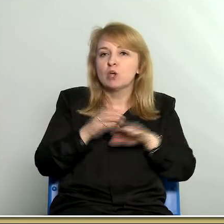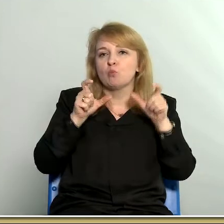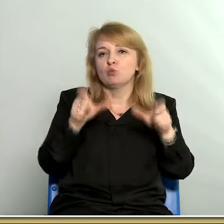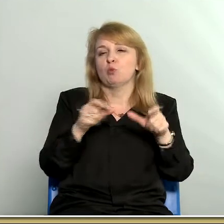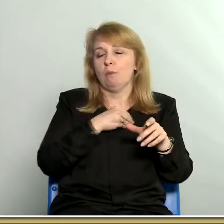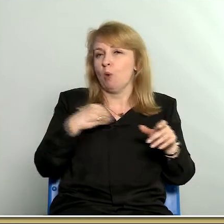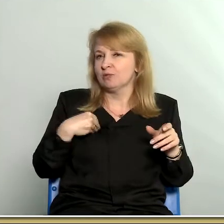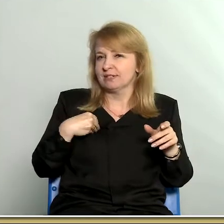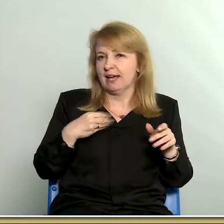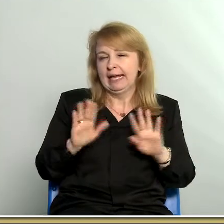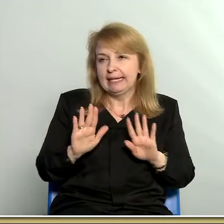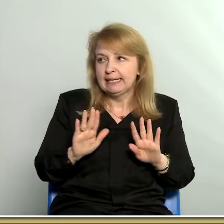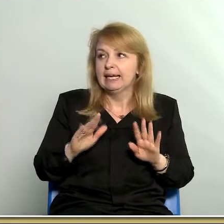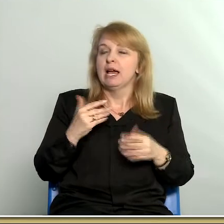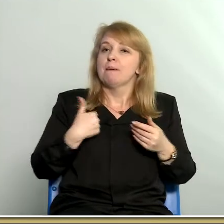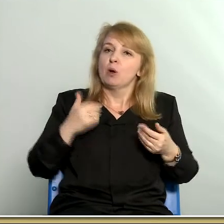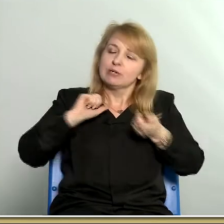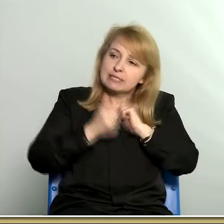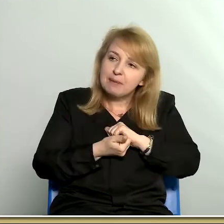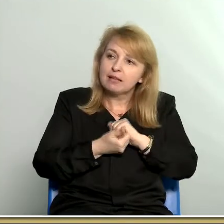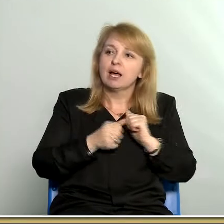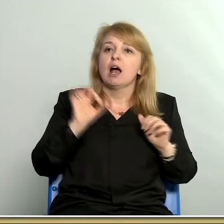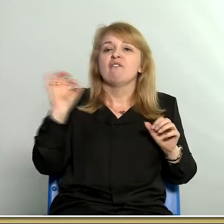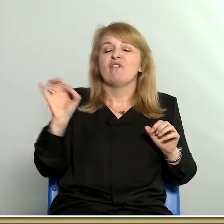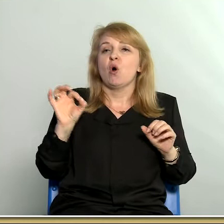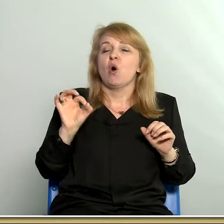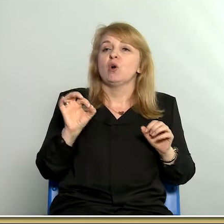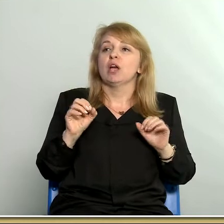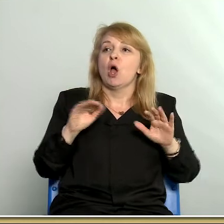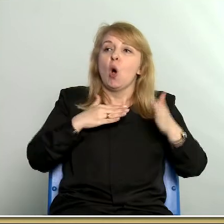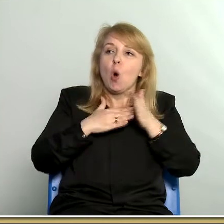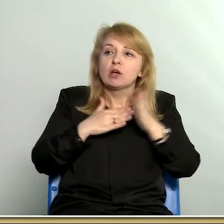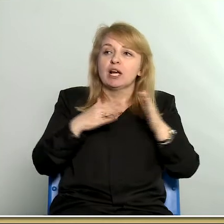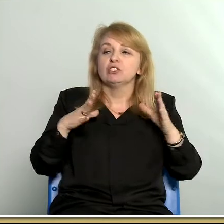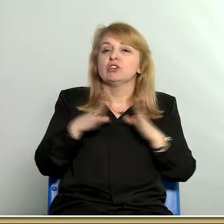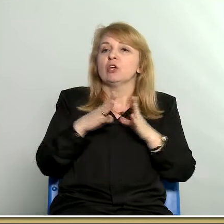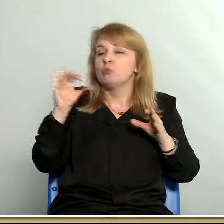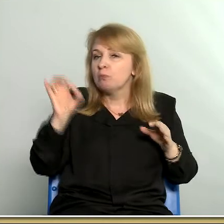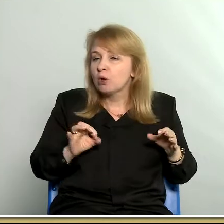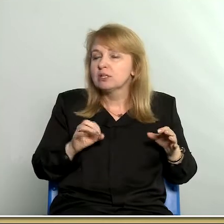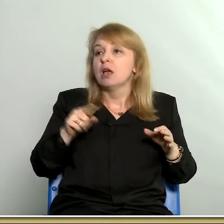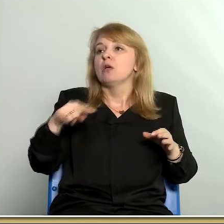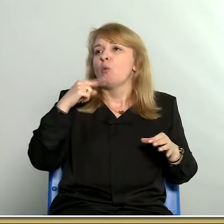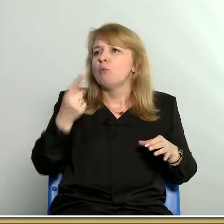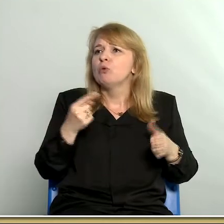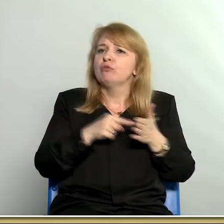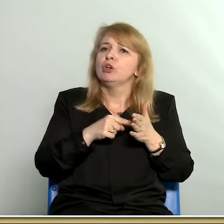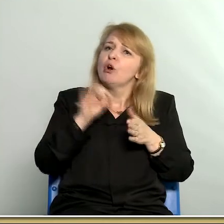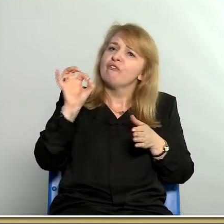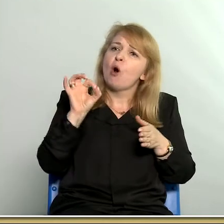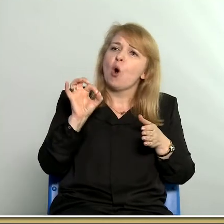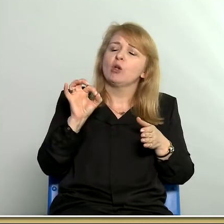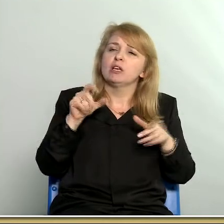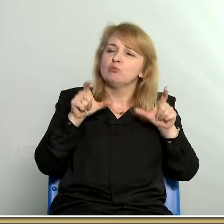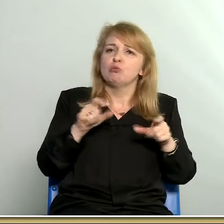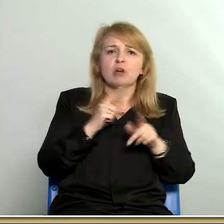nam alokacji, a właściwie jej ograniczenia do 10% na jednostki naukowe. Odstąpili w ogóle od myślenia tą